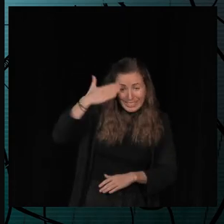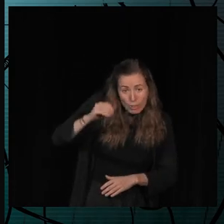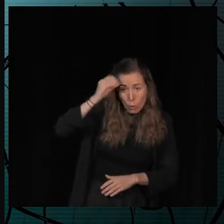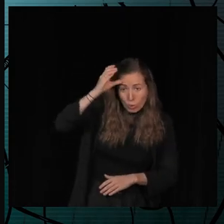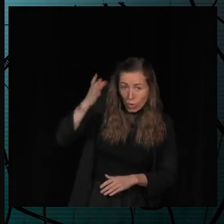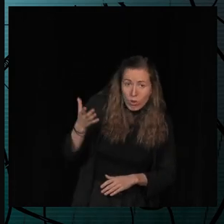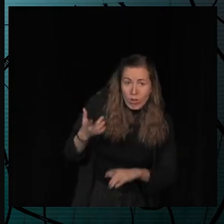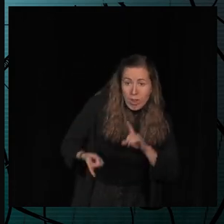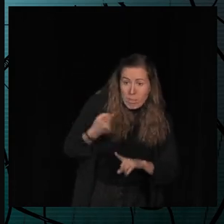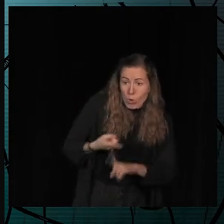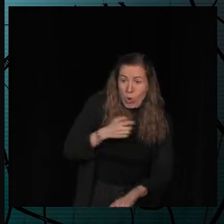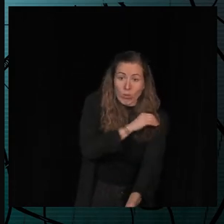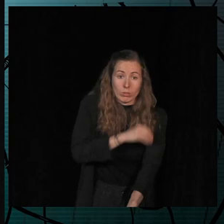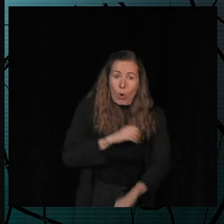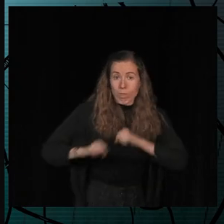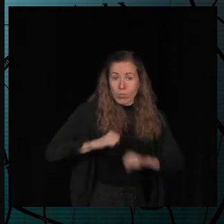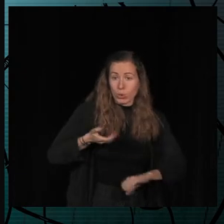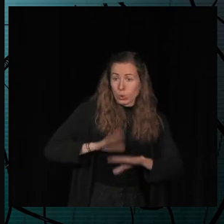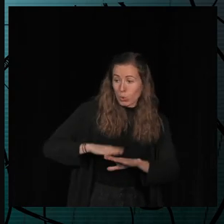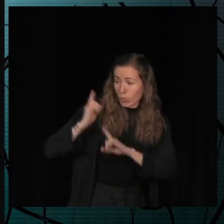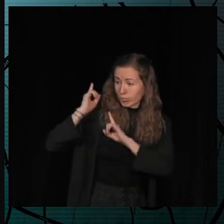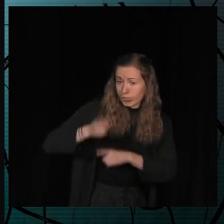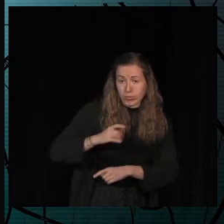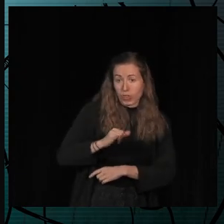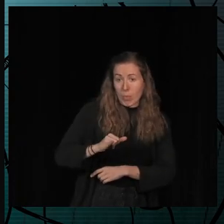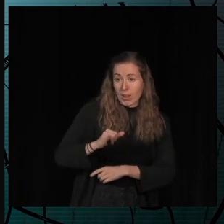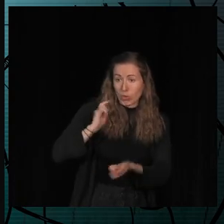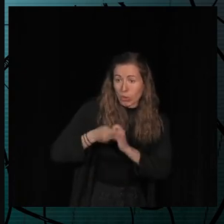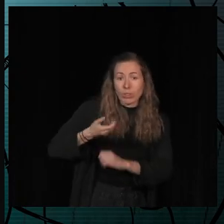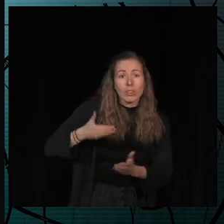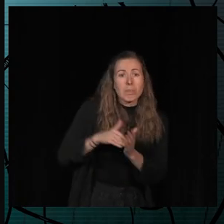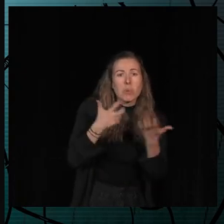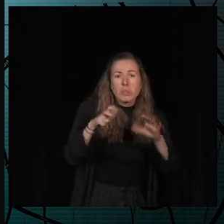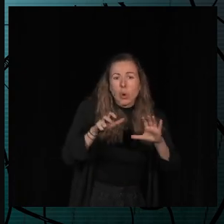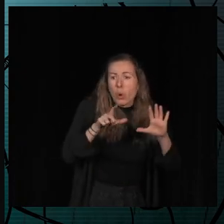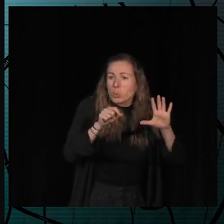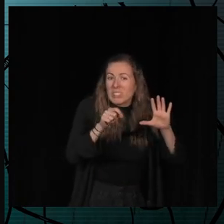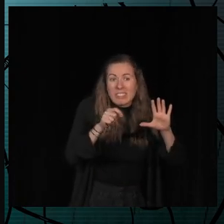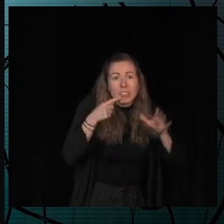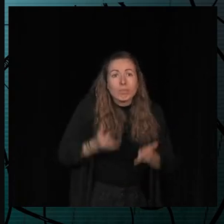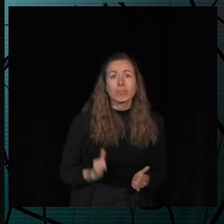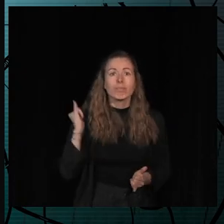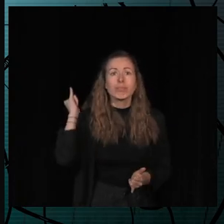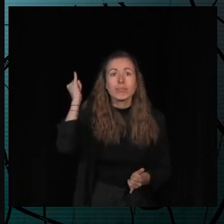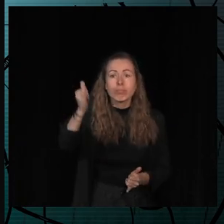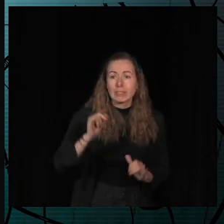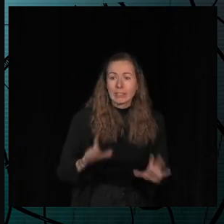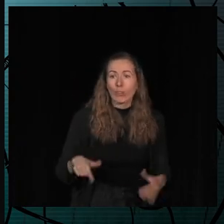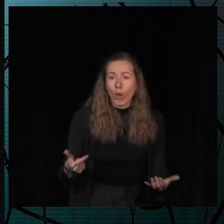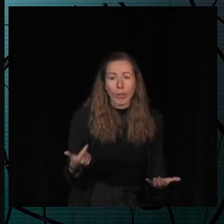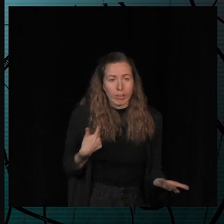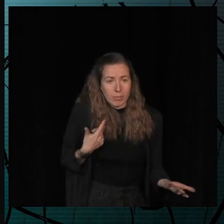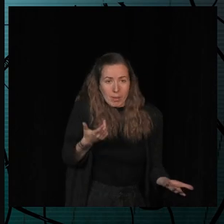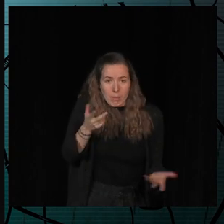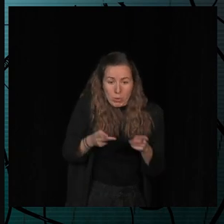trollle un petit peu mais c'est vrai que l'école n'a jamais été réformée depuis Guillo 1870 il serait peut-être temps d'arrêter ce côté très magistral où les